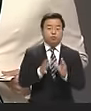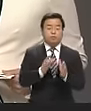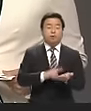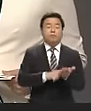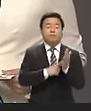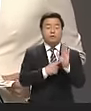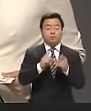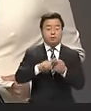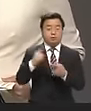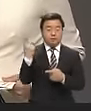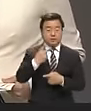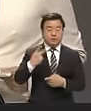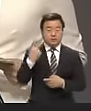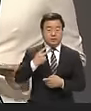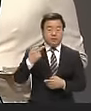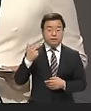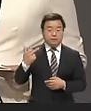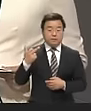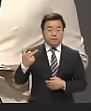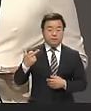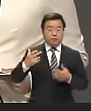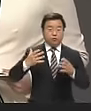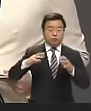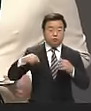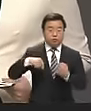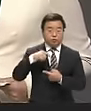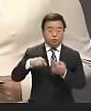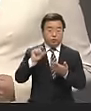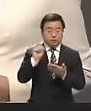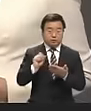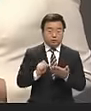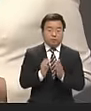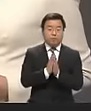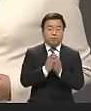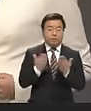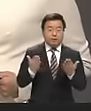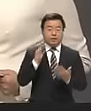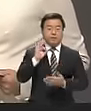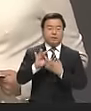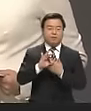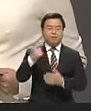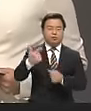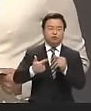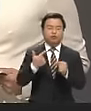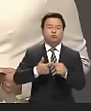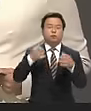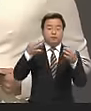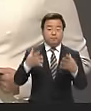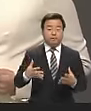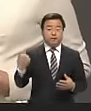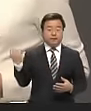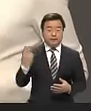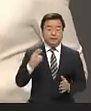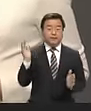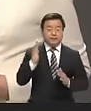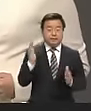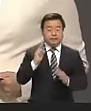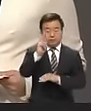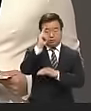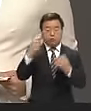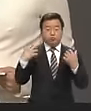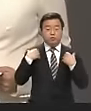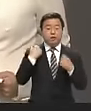국정 교과서가 도입이 되면 6년 만에 학생들은 다시 정부 주도로 만든 하나의 교과서로 수업을 받게